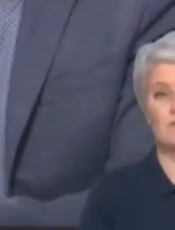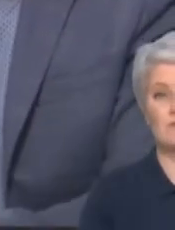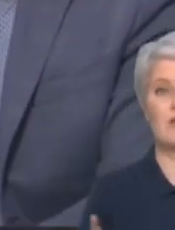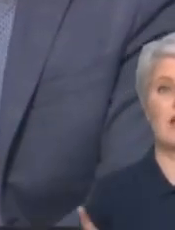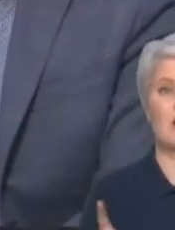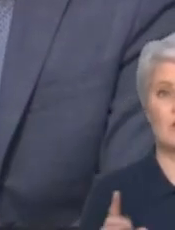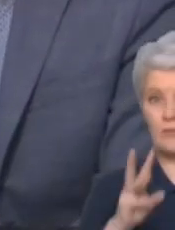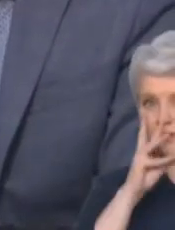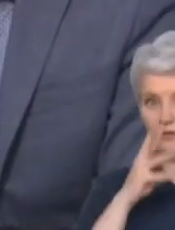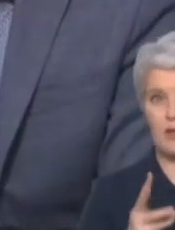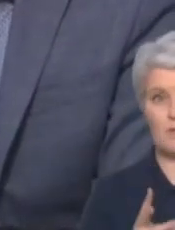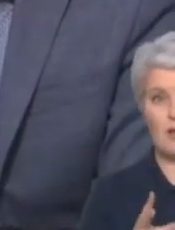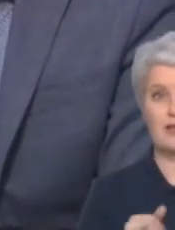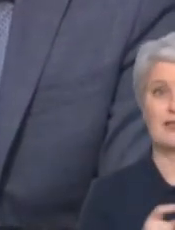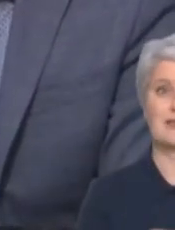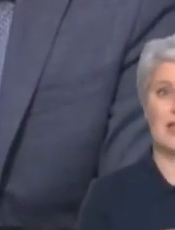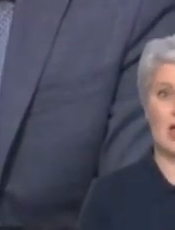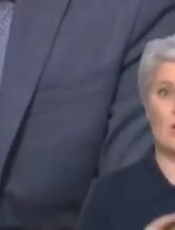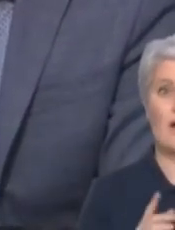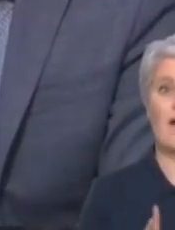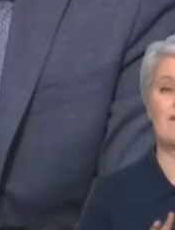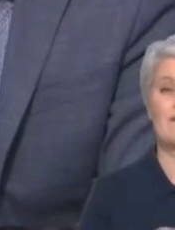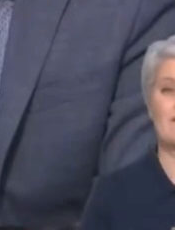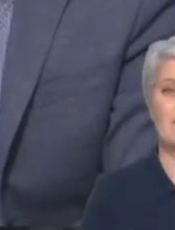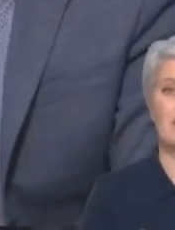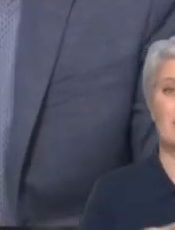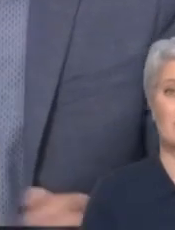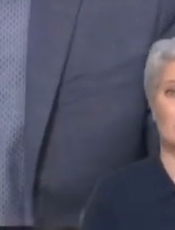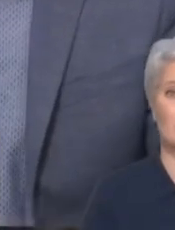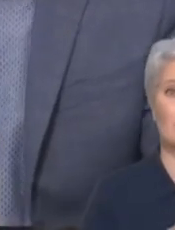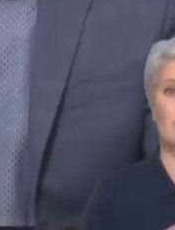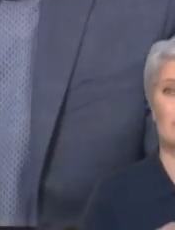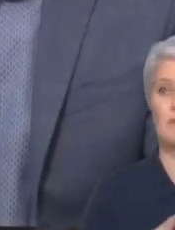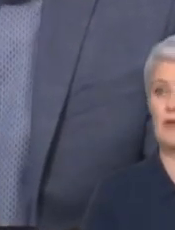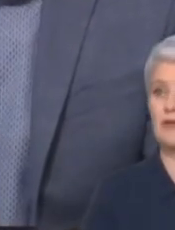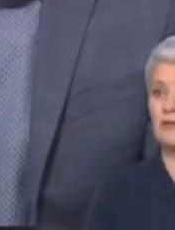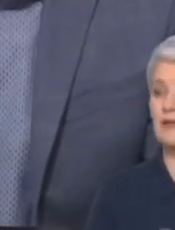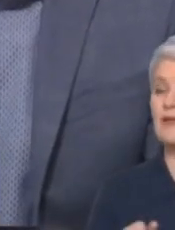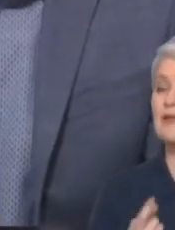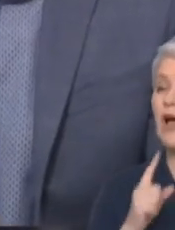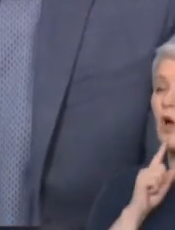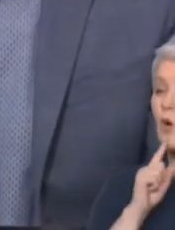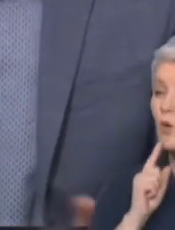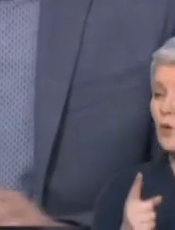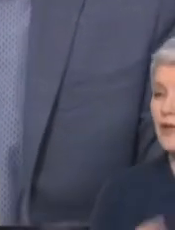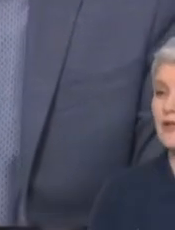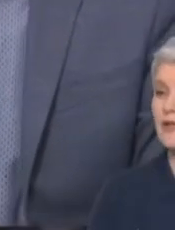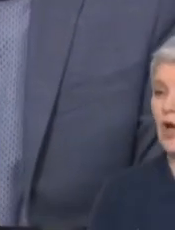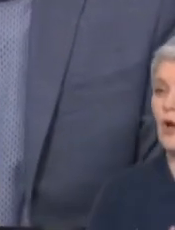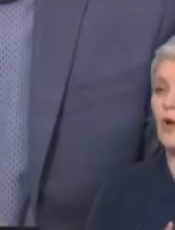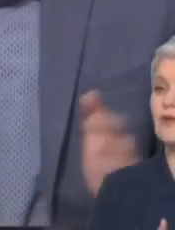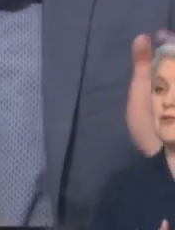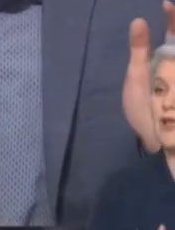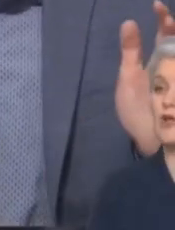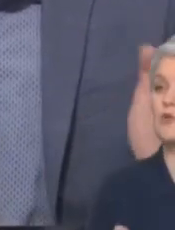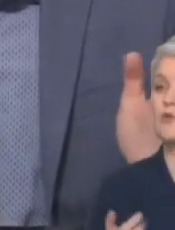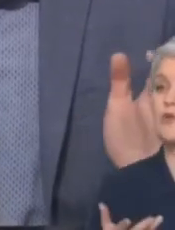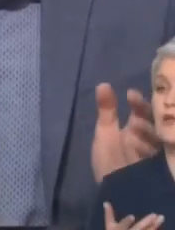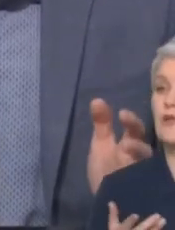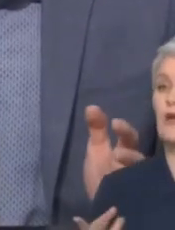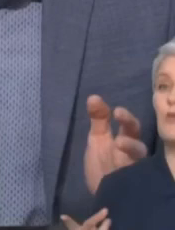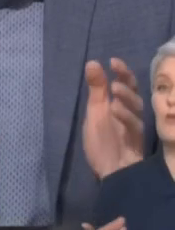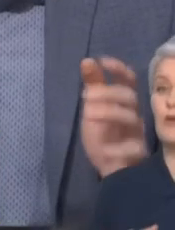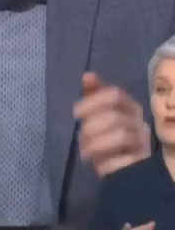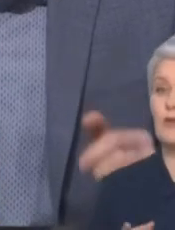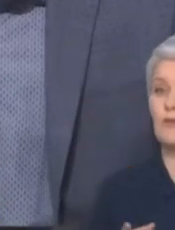розмір зарплати, з якої їй цю пенсію будуть потім обраховувати. А от за один рік такого пенсійного стажу скільки